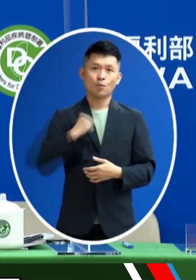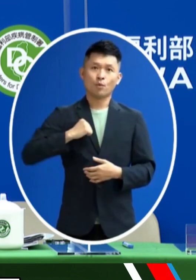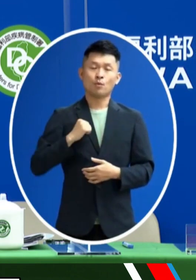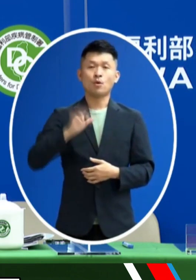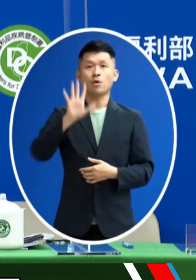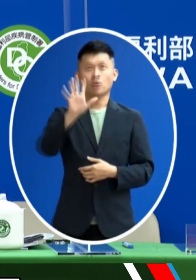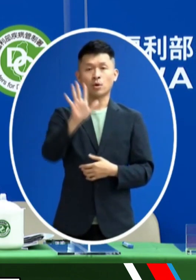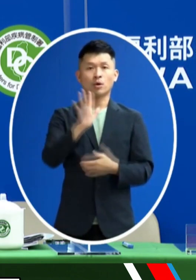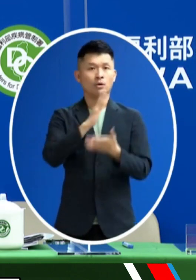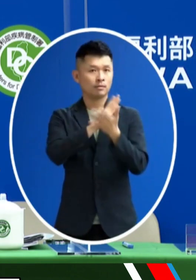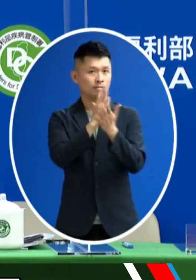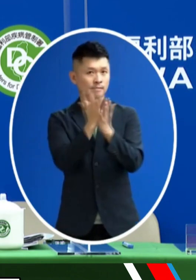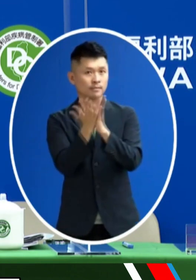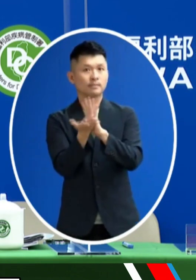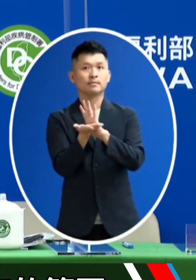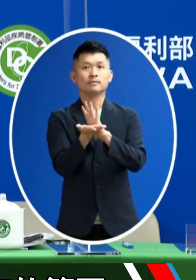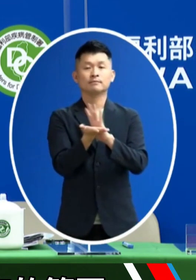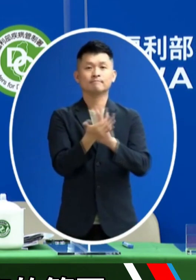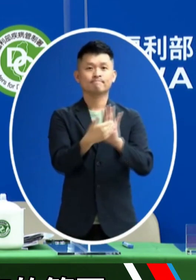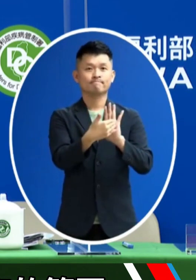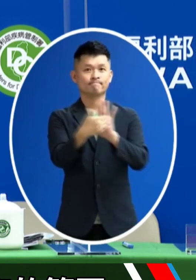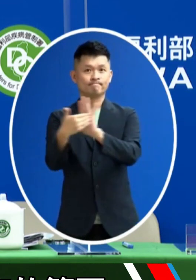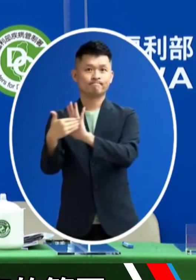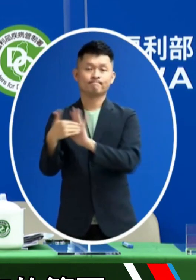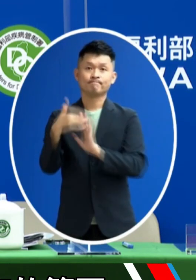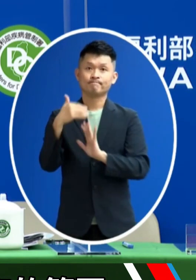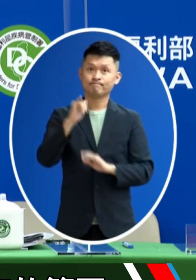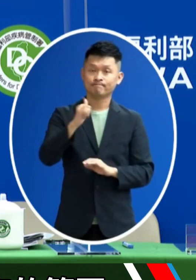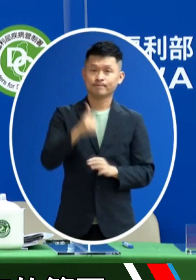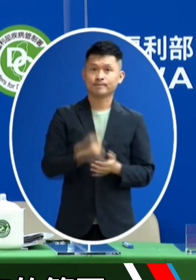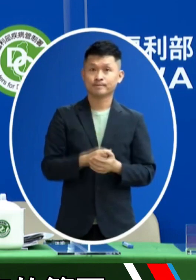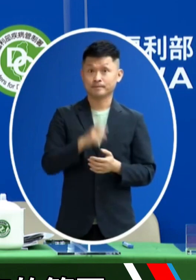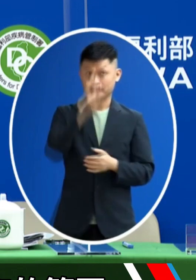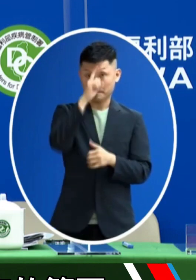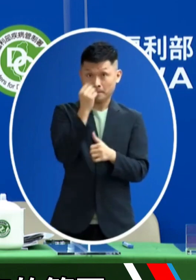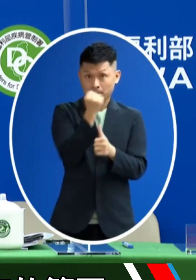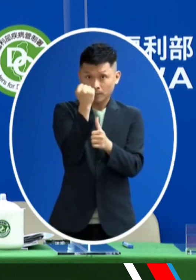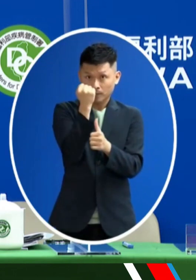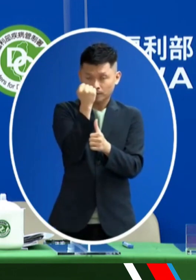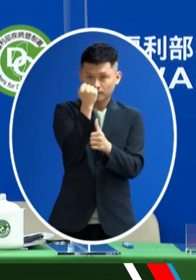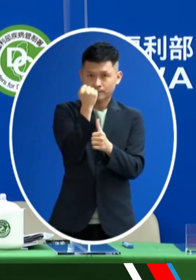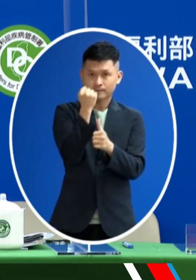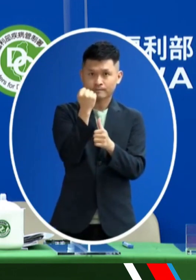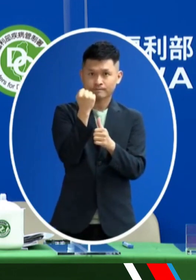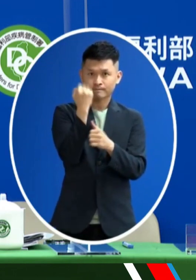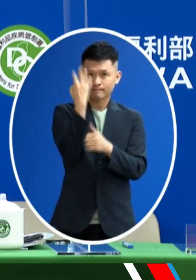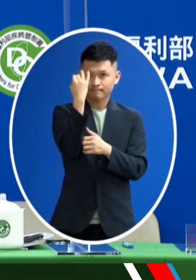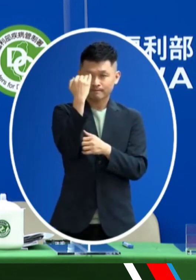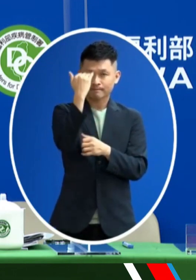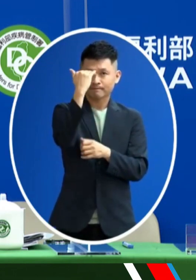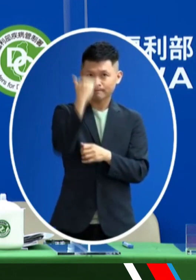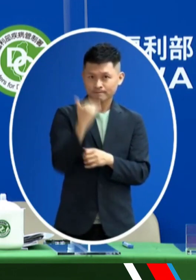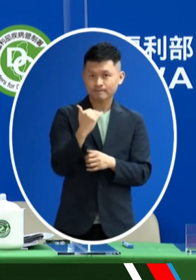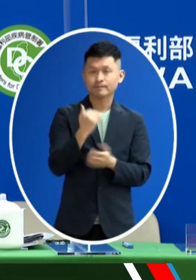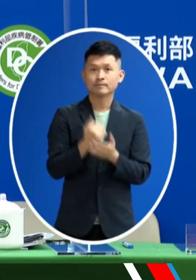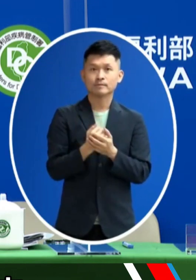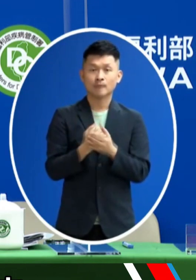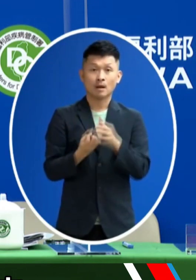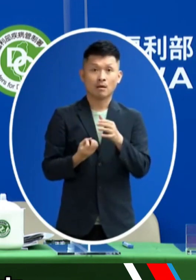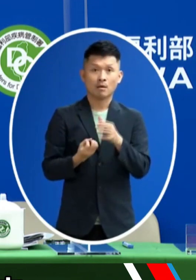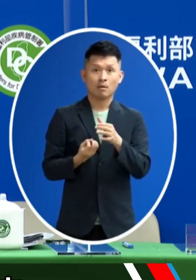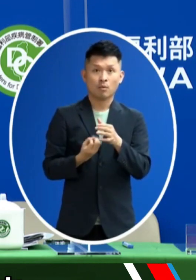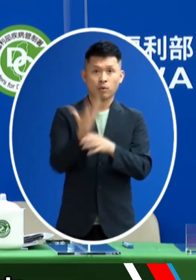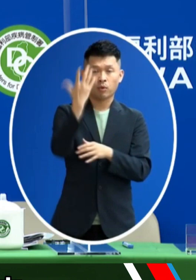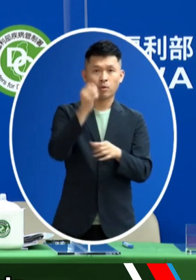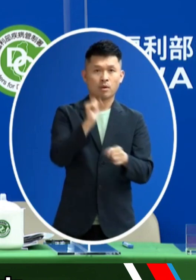都能够达到一定的效果，那我们是希望说能够控制在一定的范围，让它不要爆冲式的成长，那